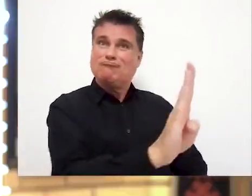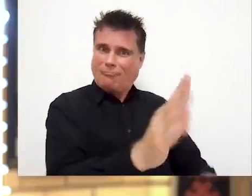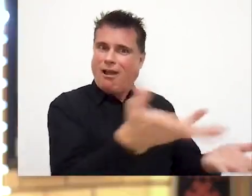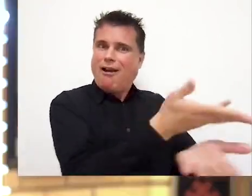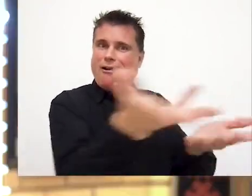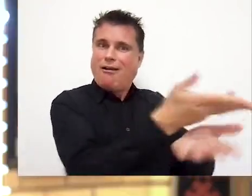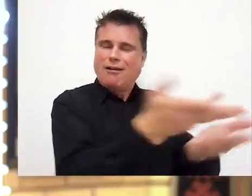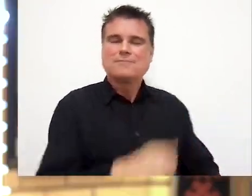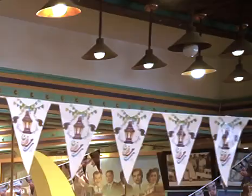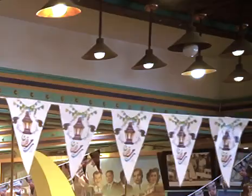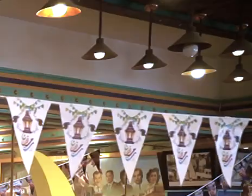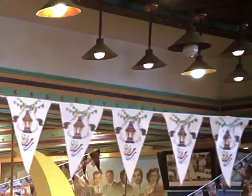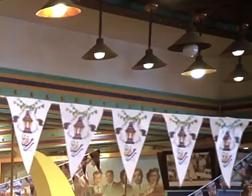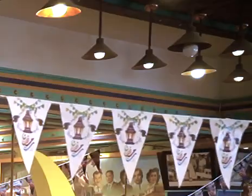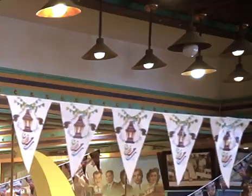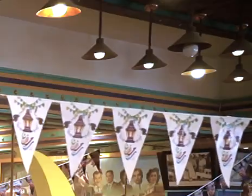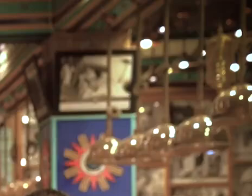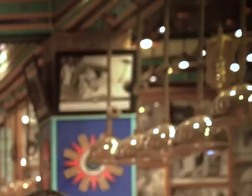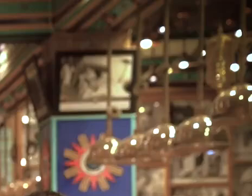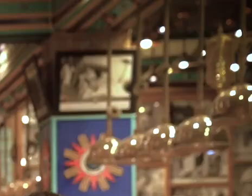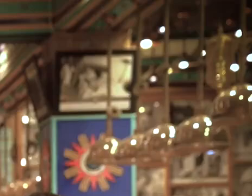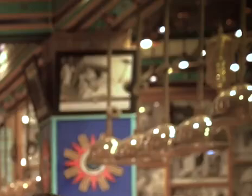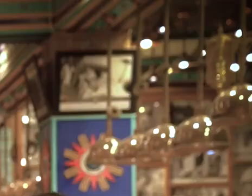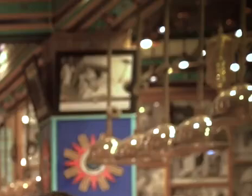حلو وفخر.